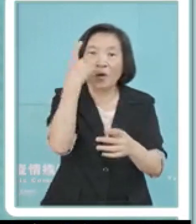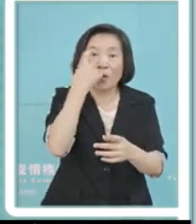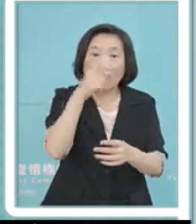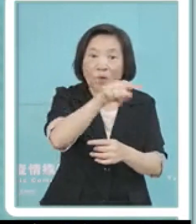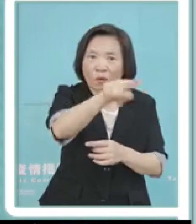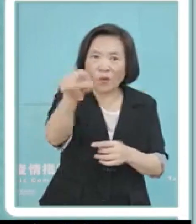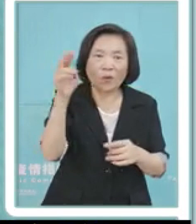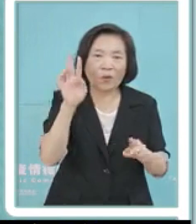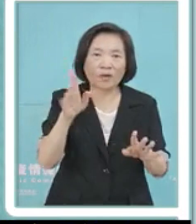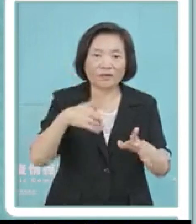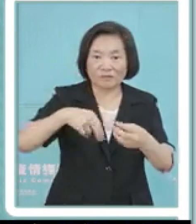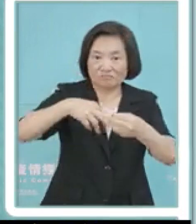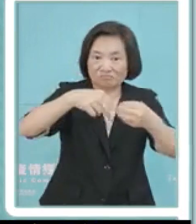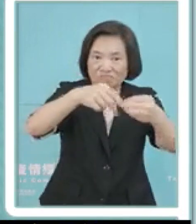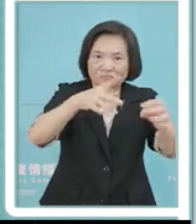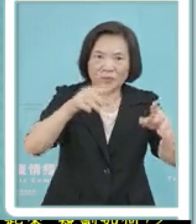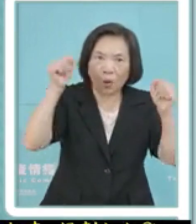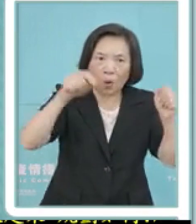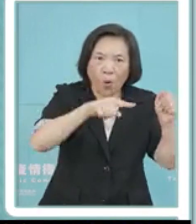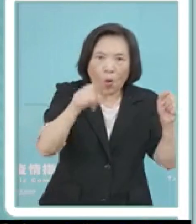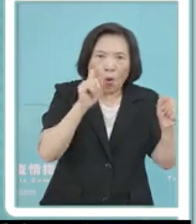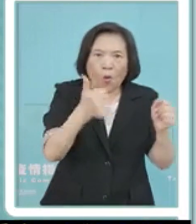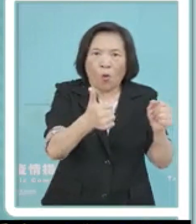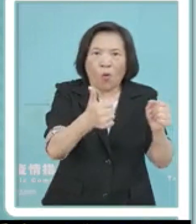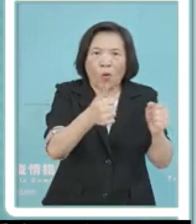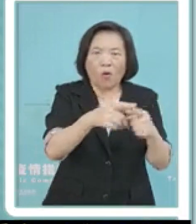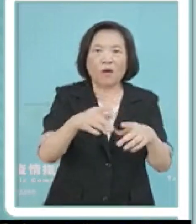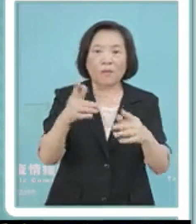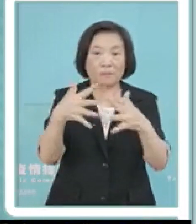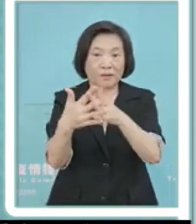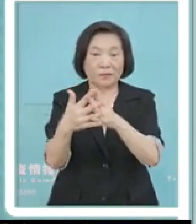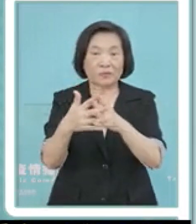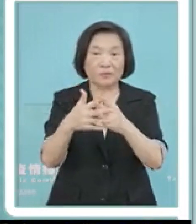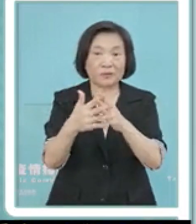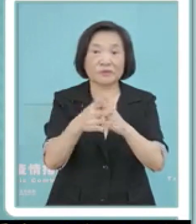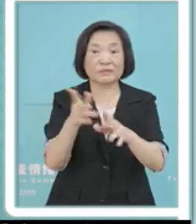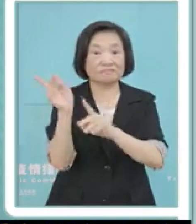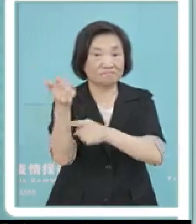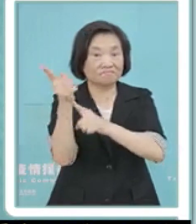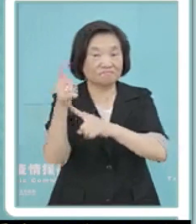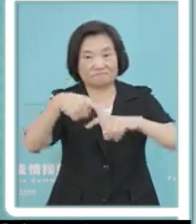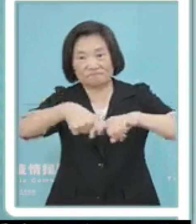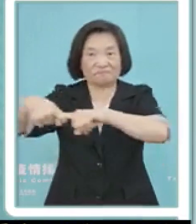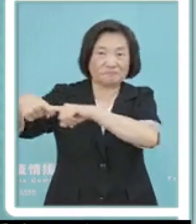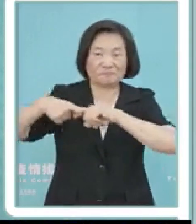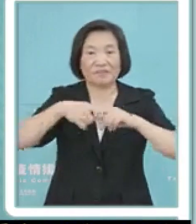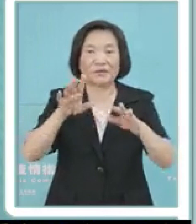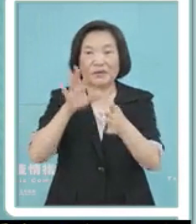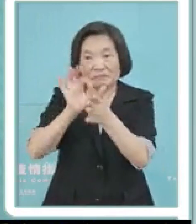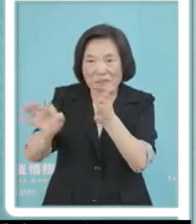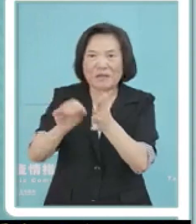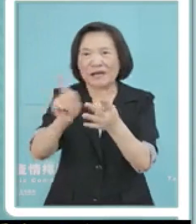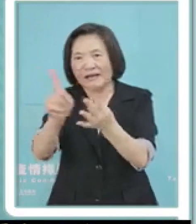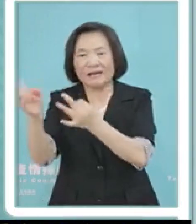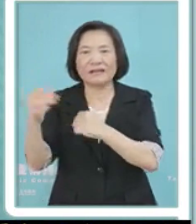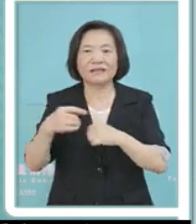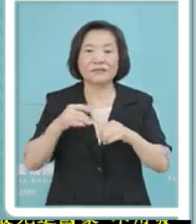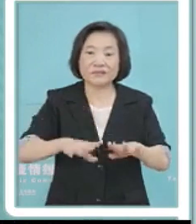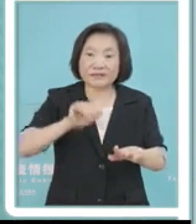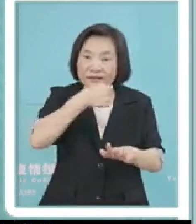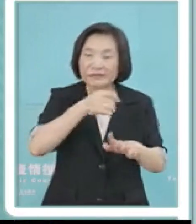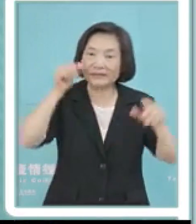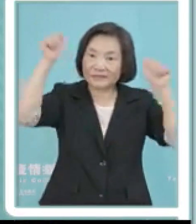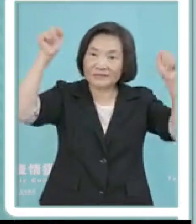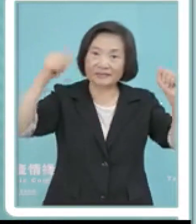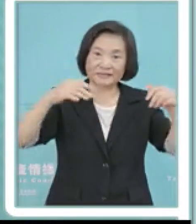家哈，如何把足球变成一个运动产业，或美国的大联盟，其实可以想想看。在目前你知道，像我们的健身房了哈，